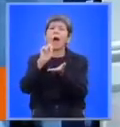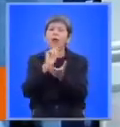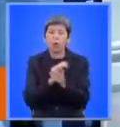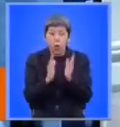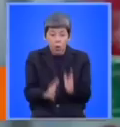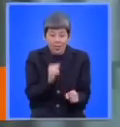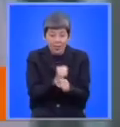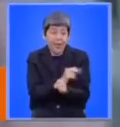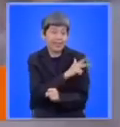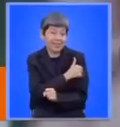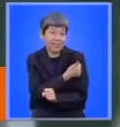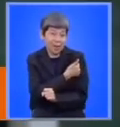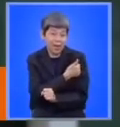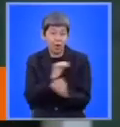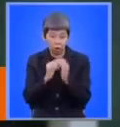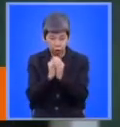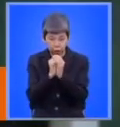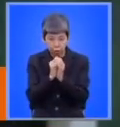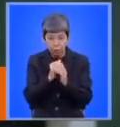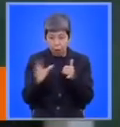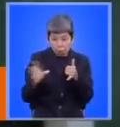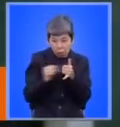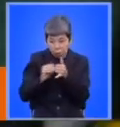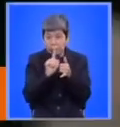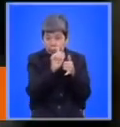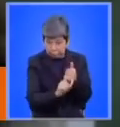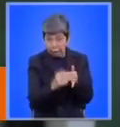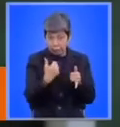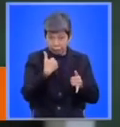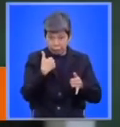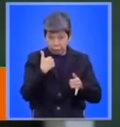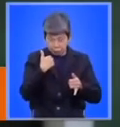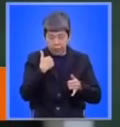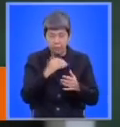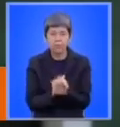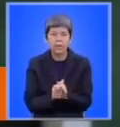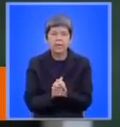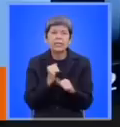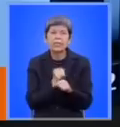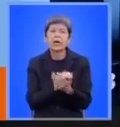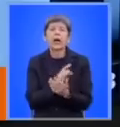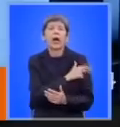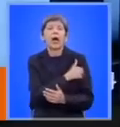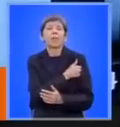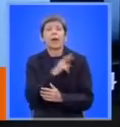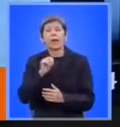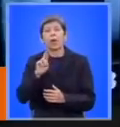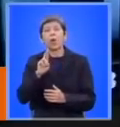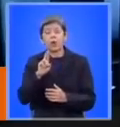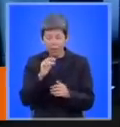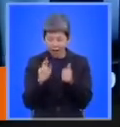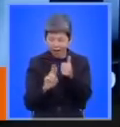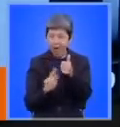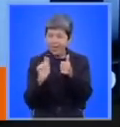างบุคลากรทางการแพทย์ที่เมืองอู่ฮั่นประเทศจีนมีอาการติดเชื้อและเสียชีวิตจากไวรัสโคโรนาสายพันธุ์ใหม่ทางด้านของนายแพทย์ณรงค์อภิกุลวณิชร